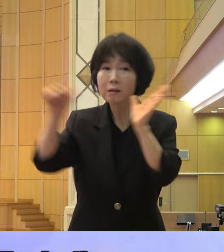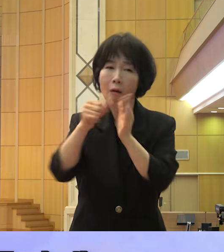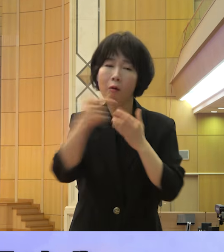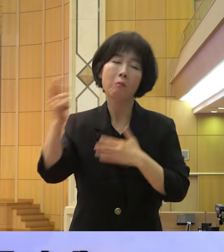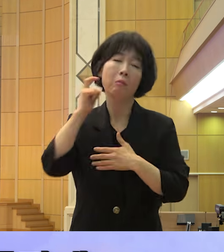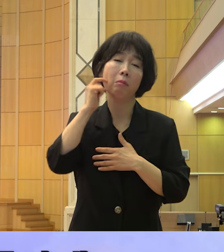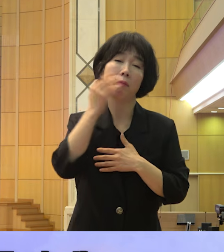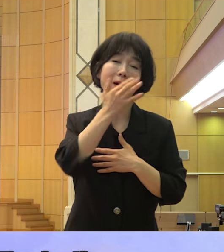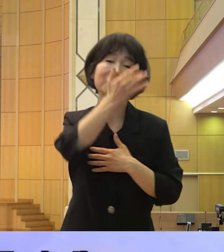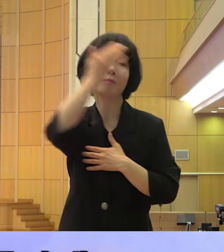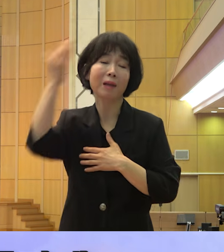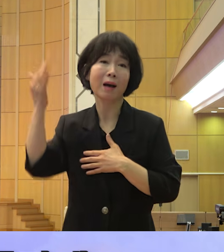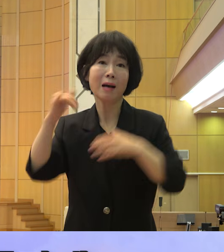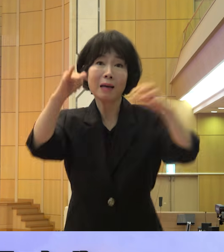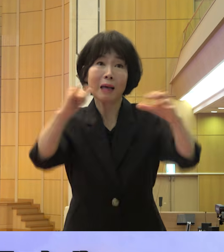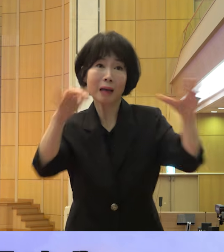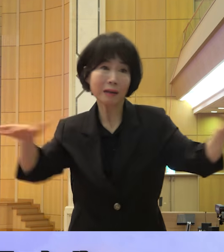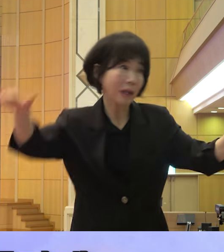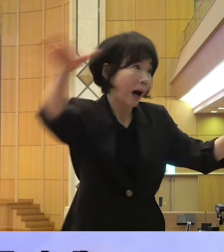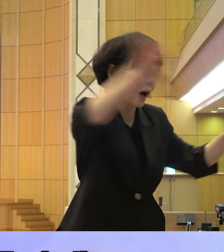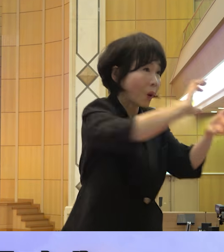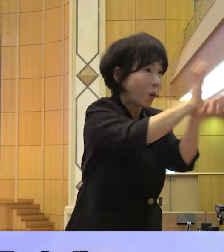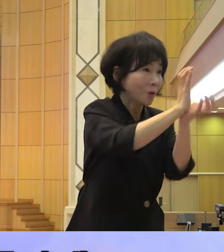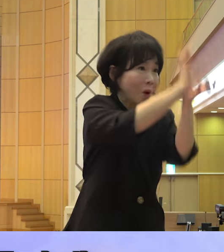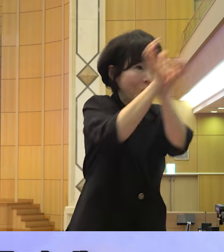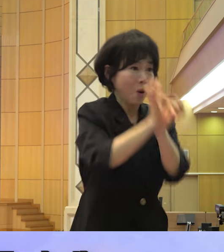세상에 있는 모든 꽃들이